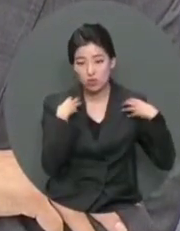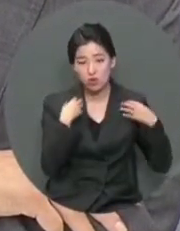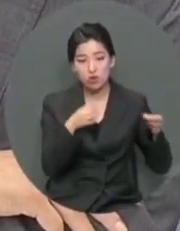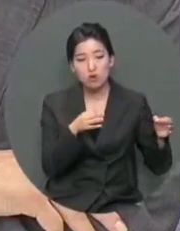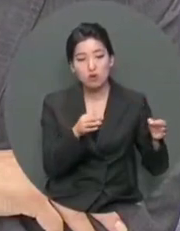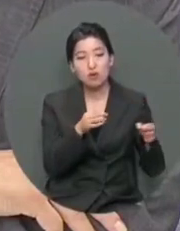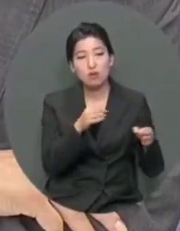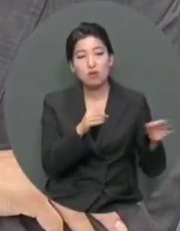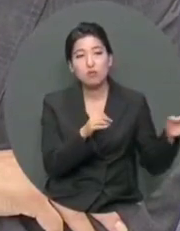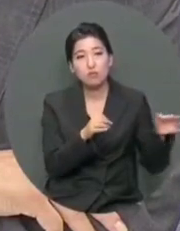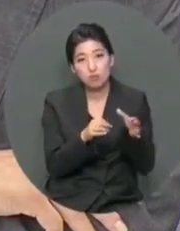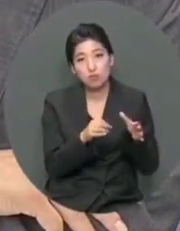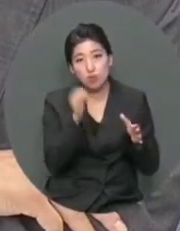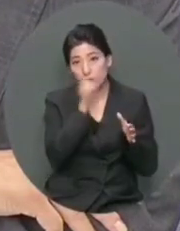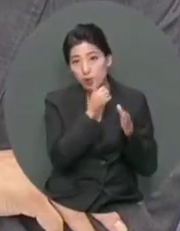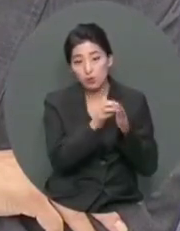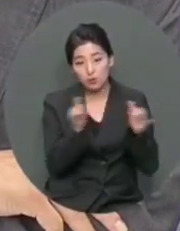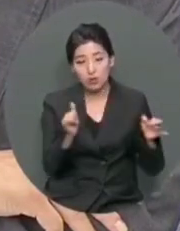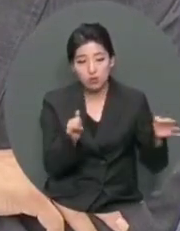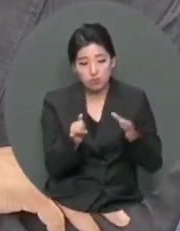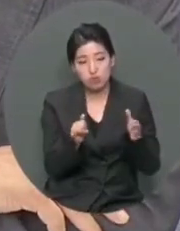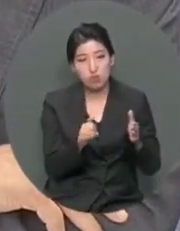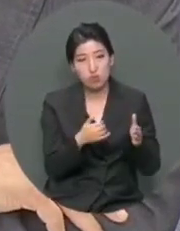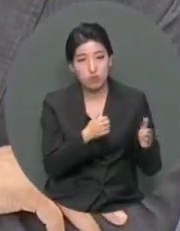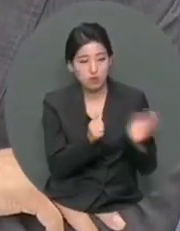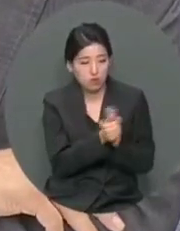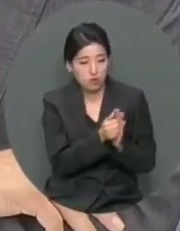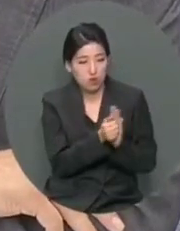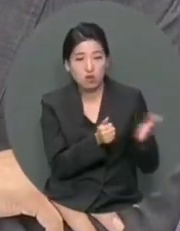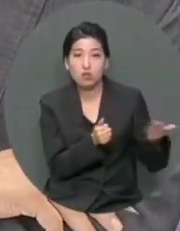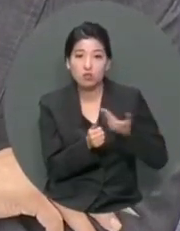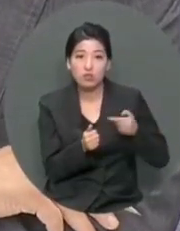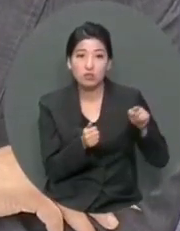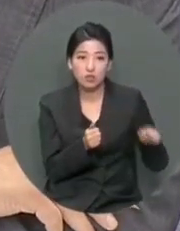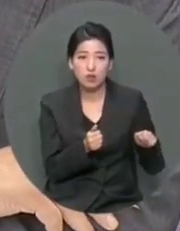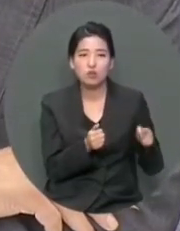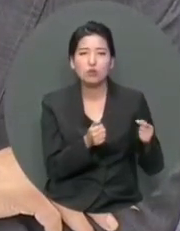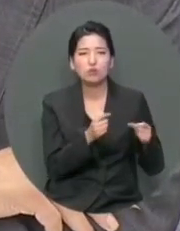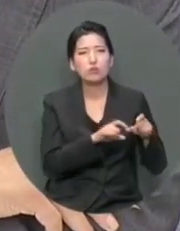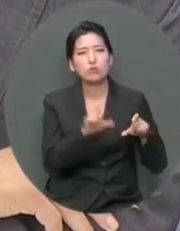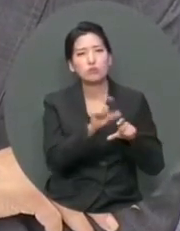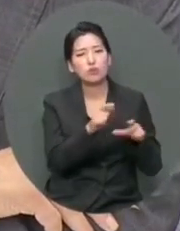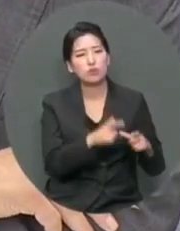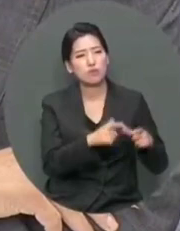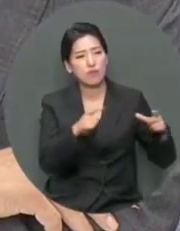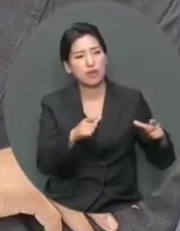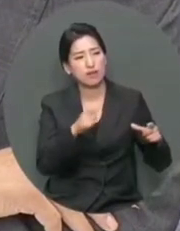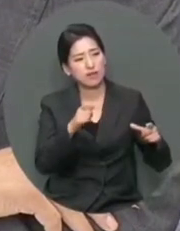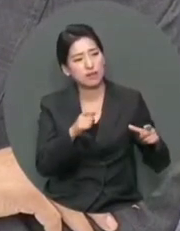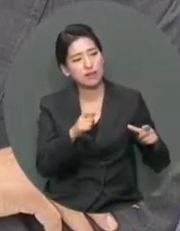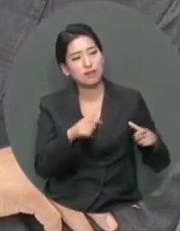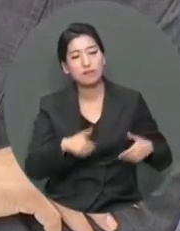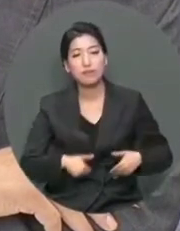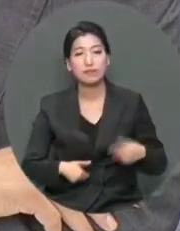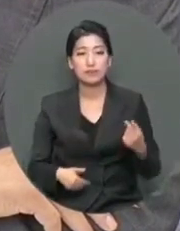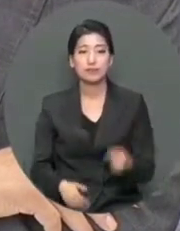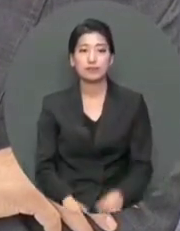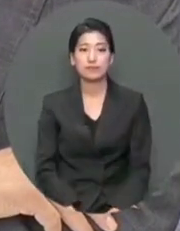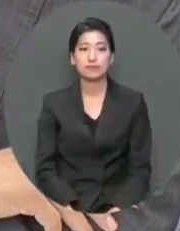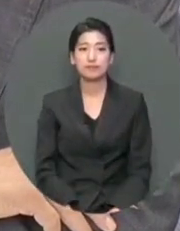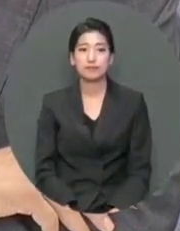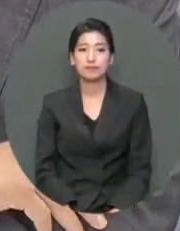외국의 공선 변호사와 같은 제3섹터에서 담당하는 형태로 조금 더 강화해야 되지 않느냐라는 생각을 가지고